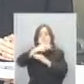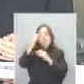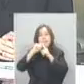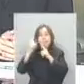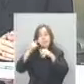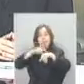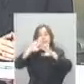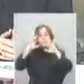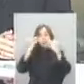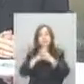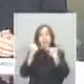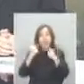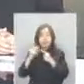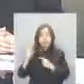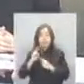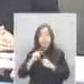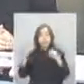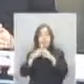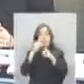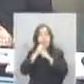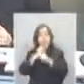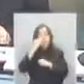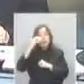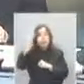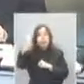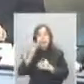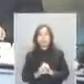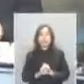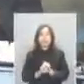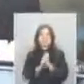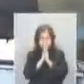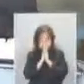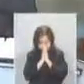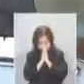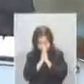าลแล้วคะคุรนบุญ ดิฉันกระมนวพ้มทมงานลาไปก่อนนะคะสวัสดีค่ะสัดีครับ